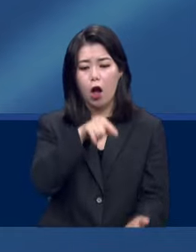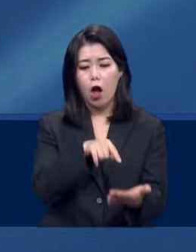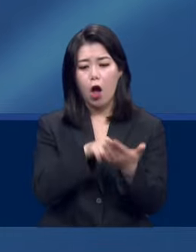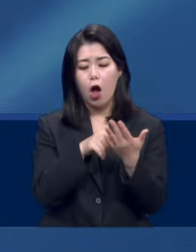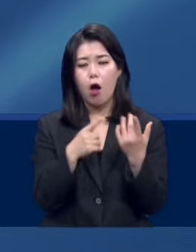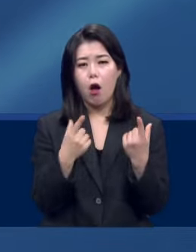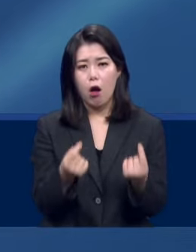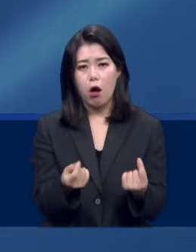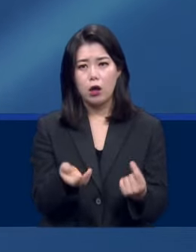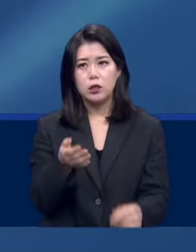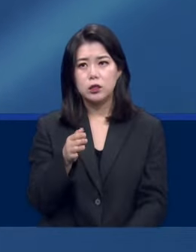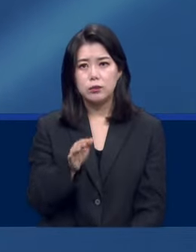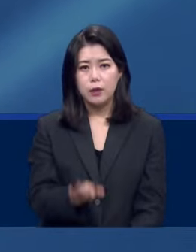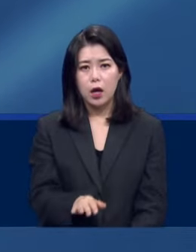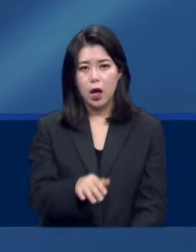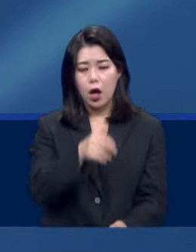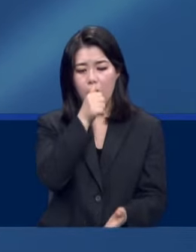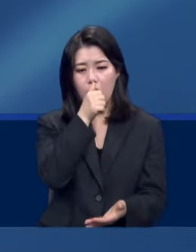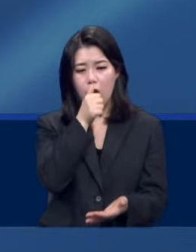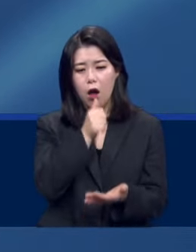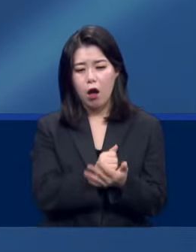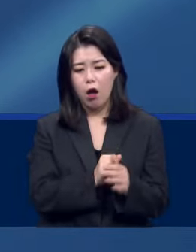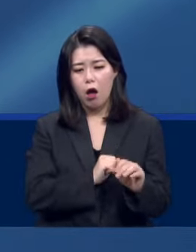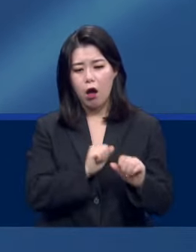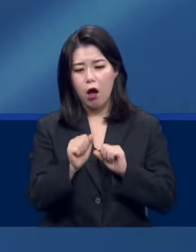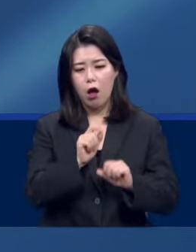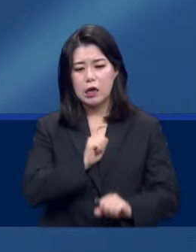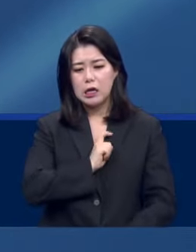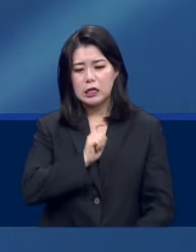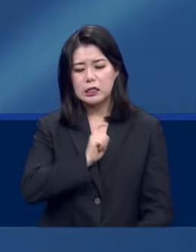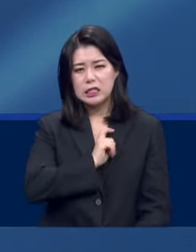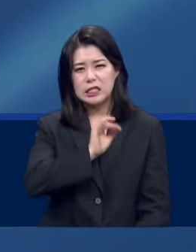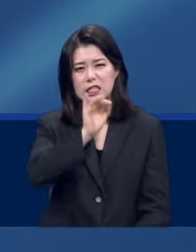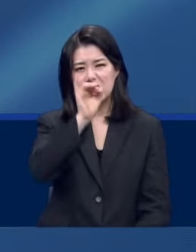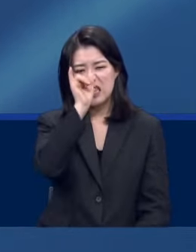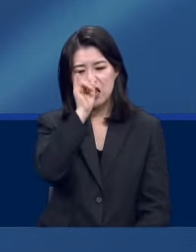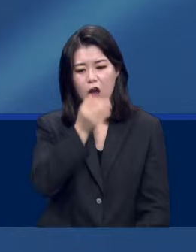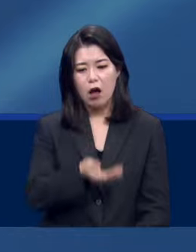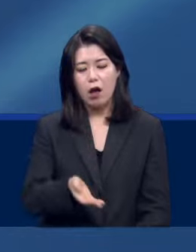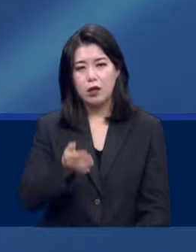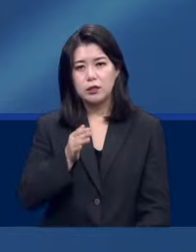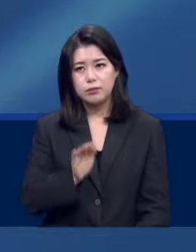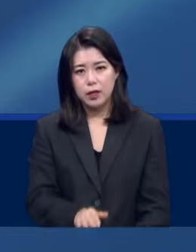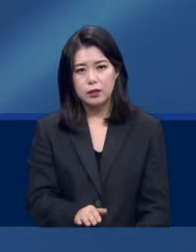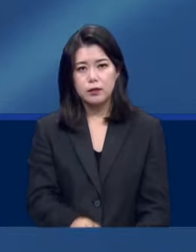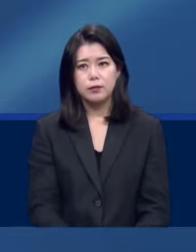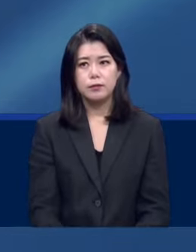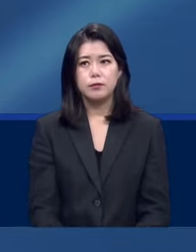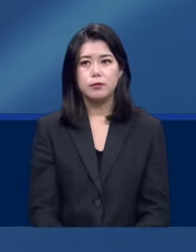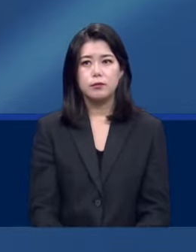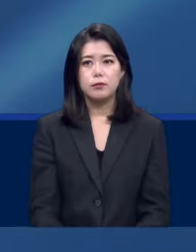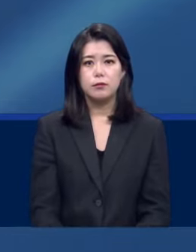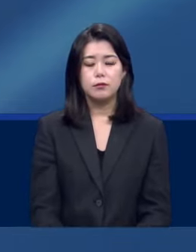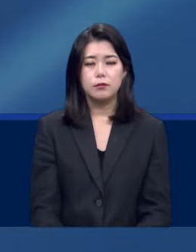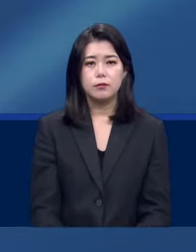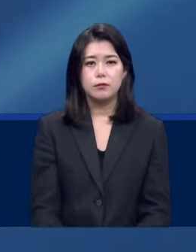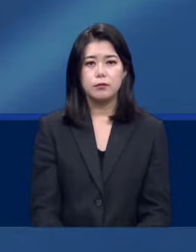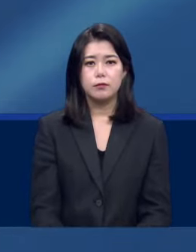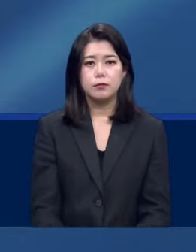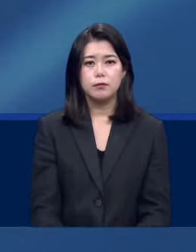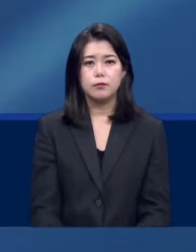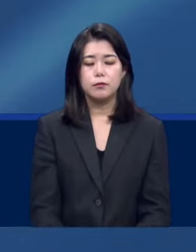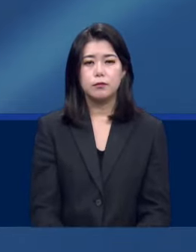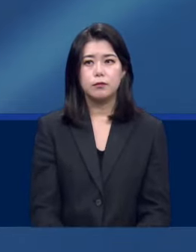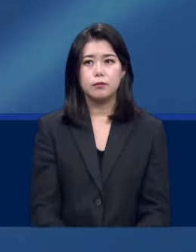드러났지만네 그리고 범행에 가담한 강한 의심이 드는 구간이 있지만 것은 사실이지만이라는 표현이 나옵니다